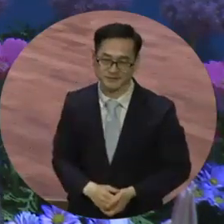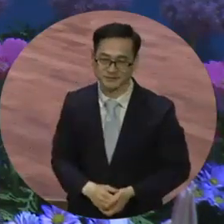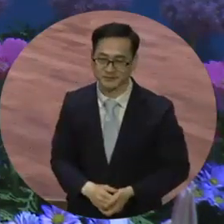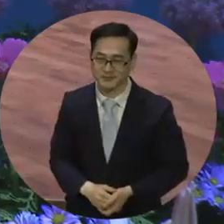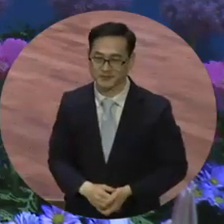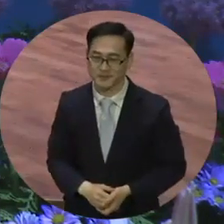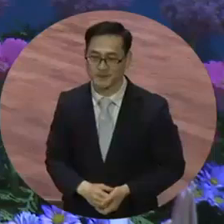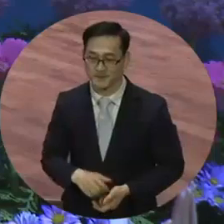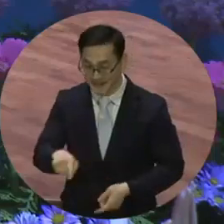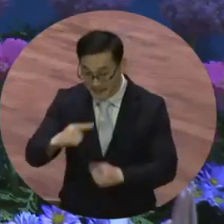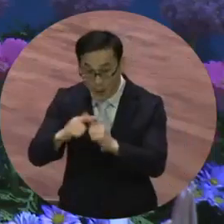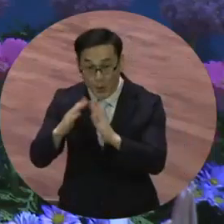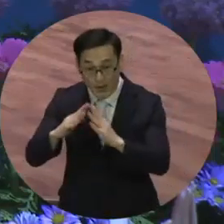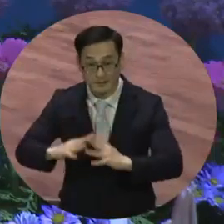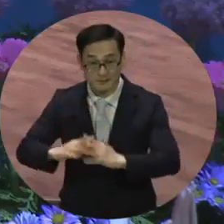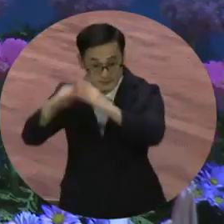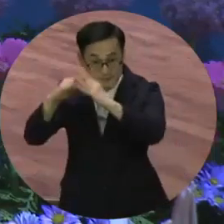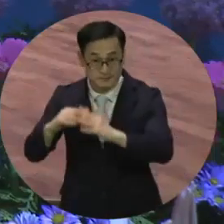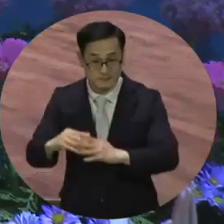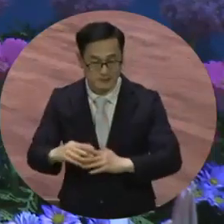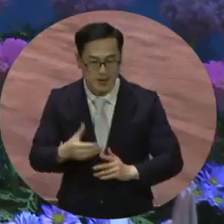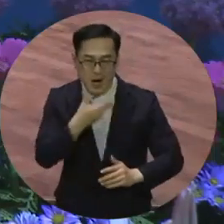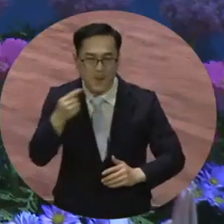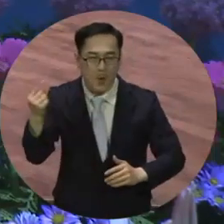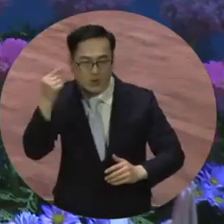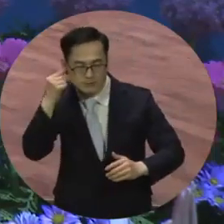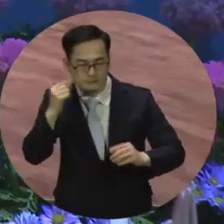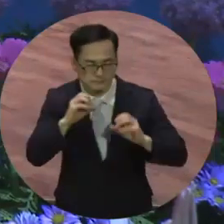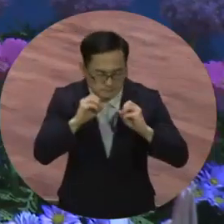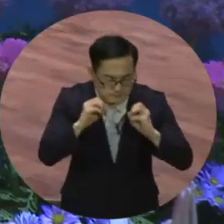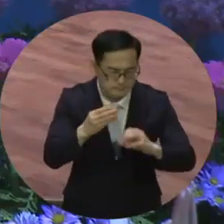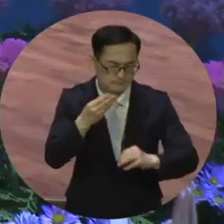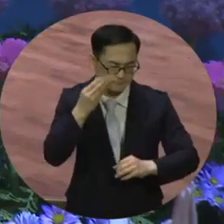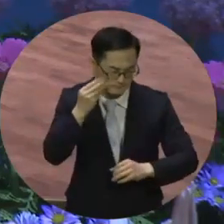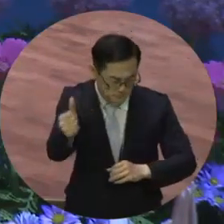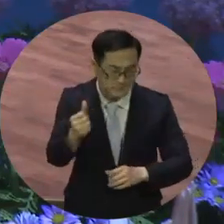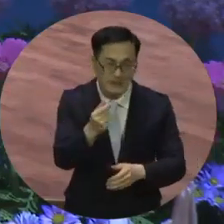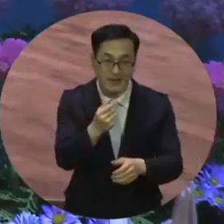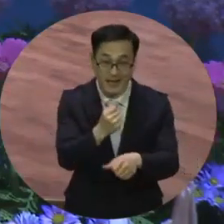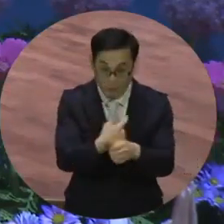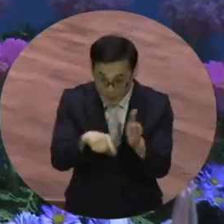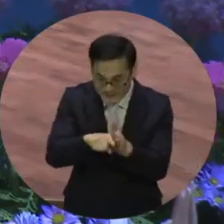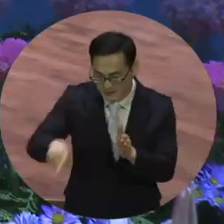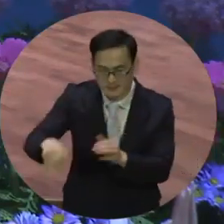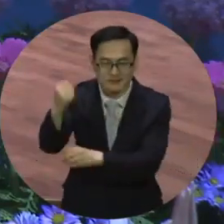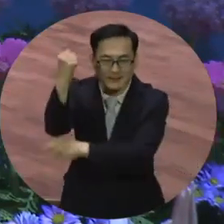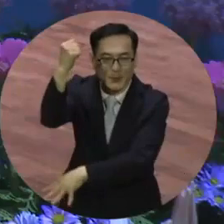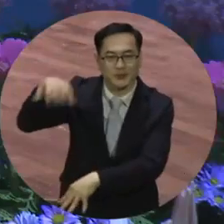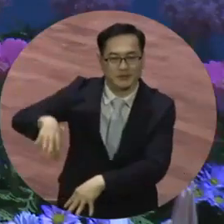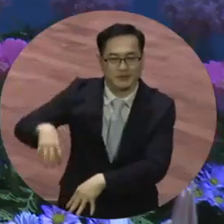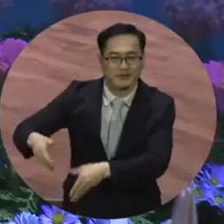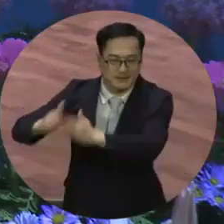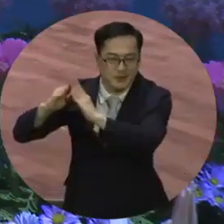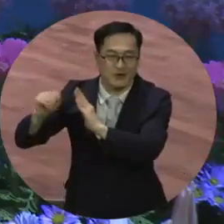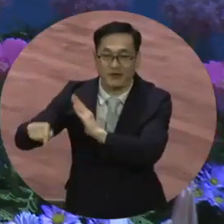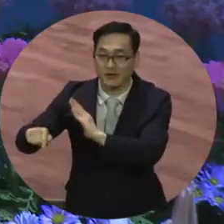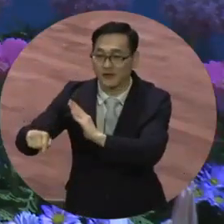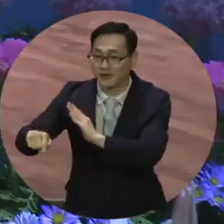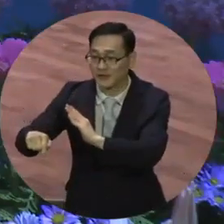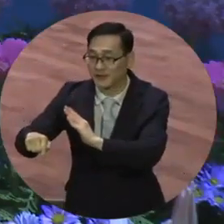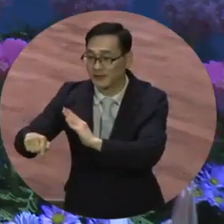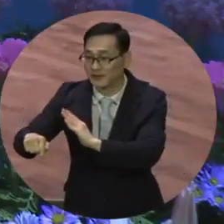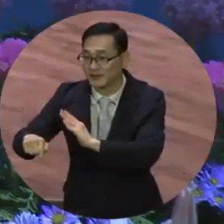마음껏 복음운동할 수 있도록 베이스를 튼튼하게 해주고 이 교회가 그야말로 다른 데 허비하지